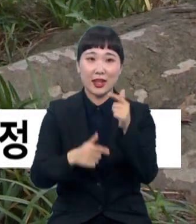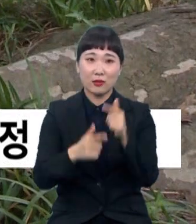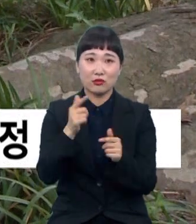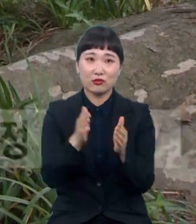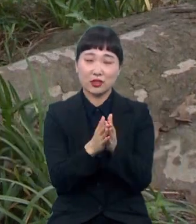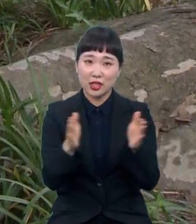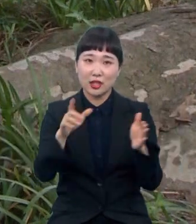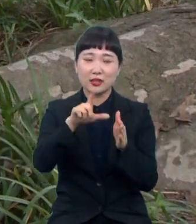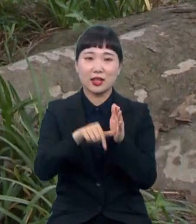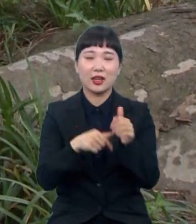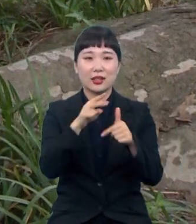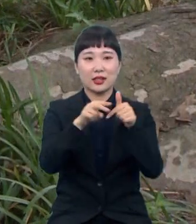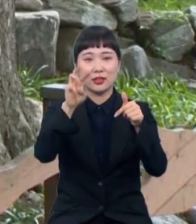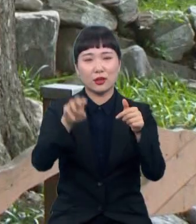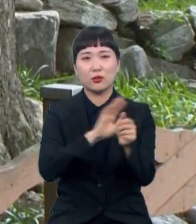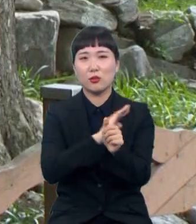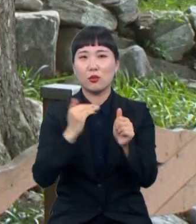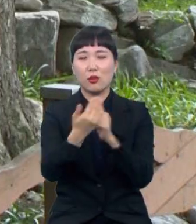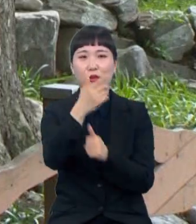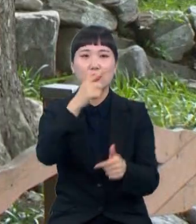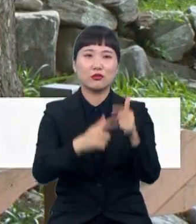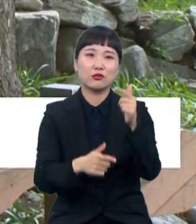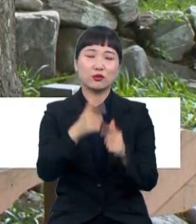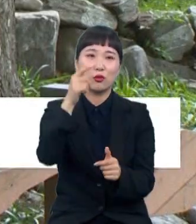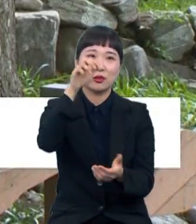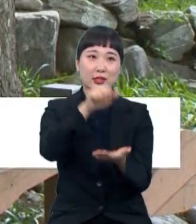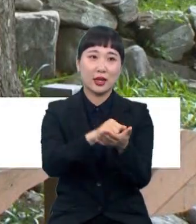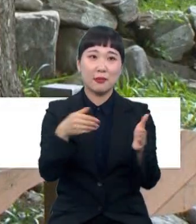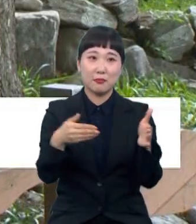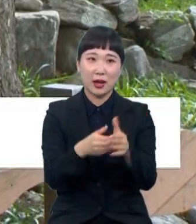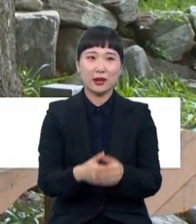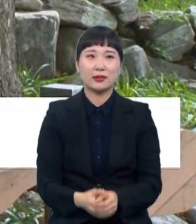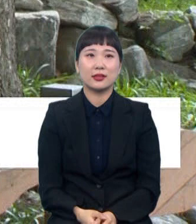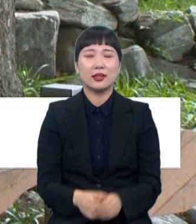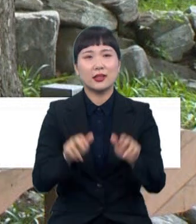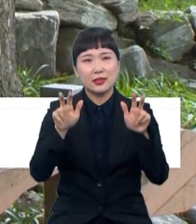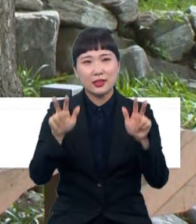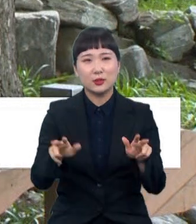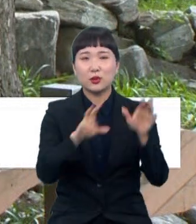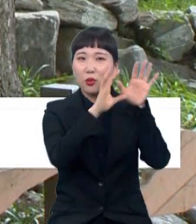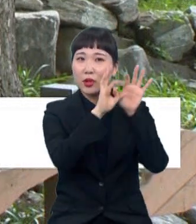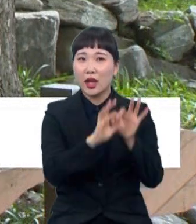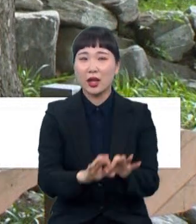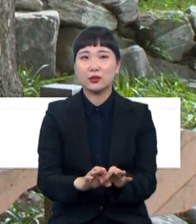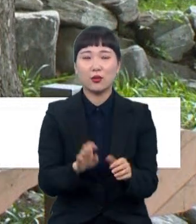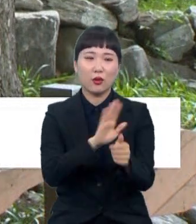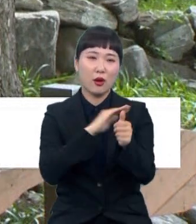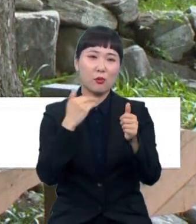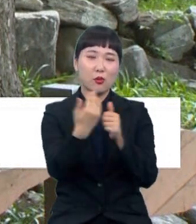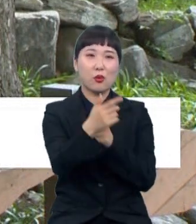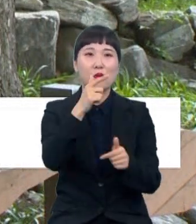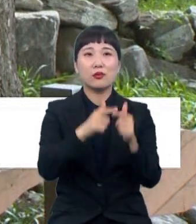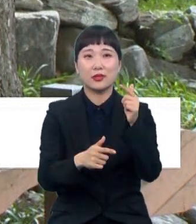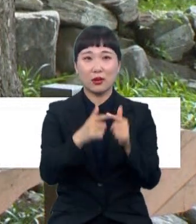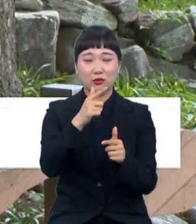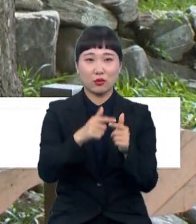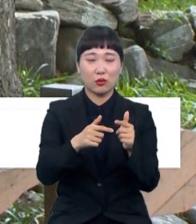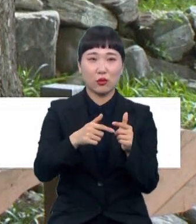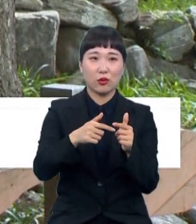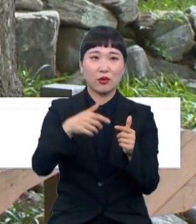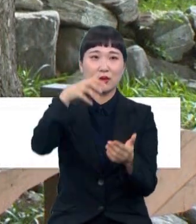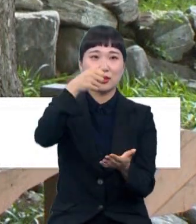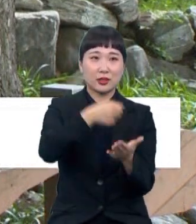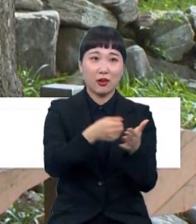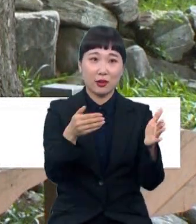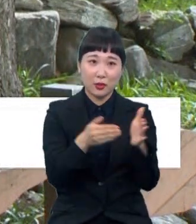보호수로 지정됐습니다. 이 플라타너스는 현재도 보호수로 지정되어 있고요. 이번 시 등록문화재